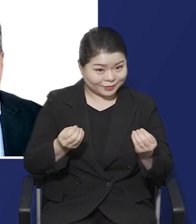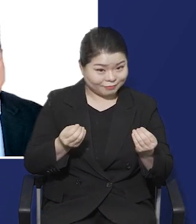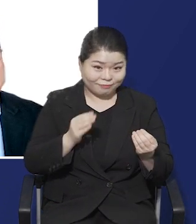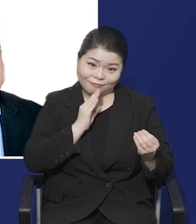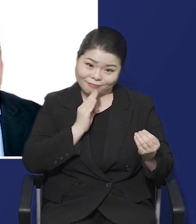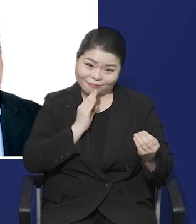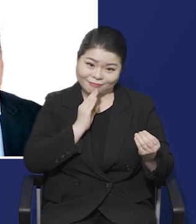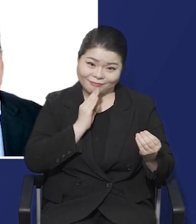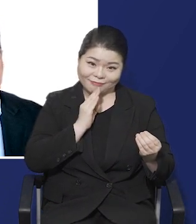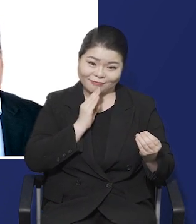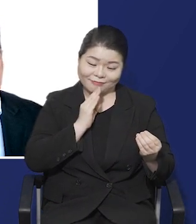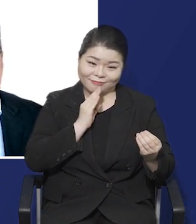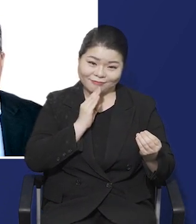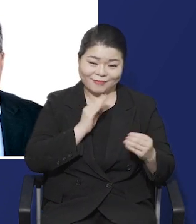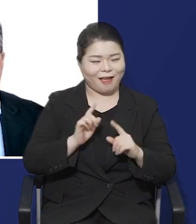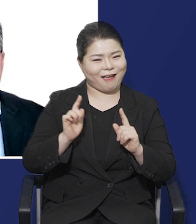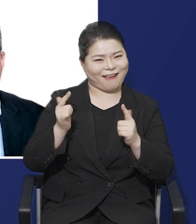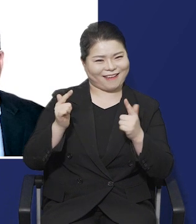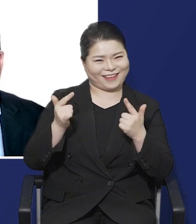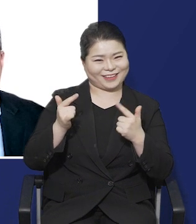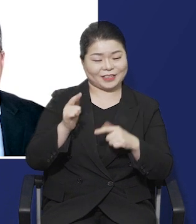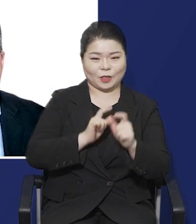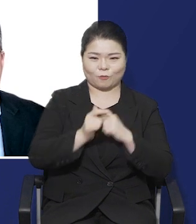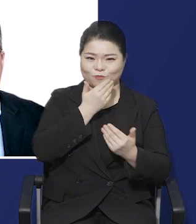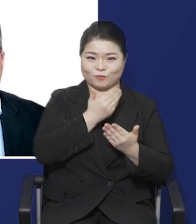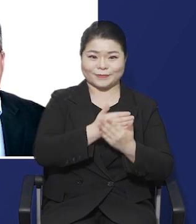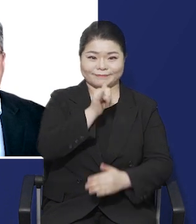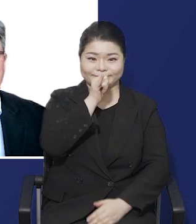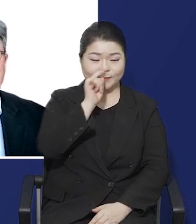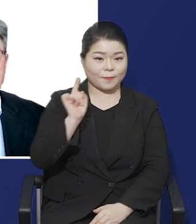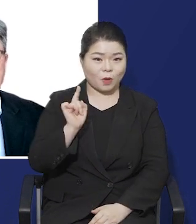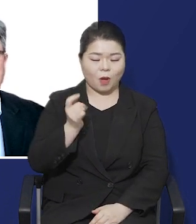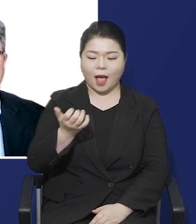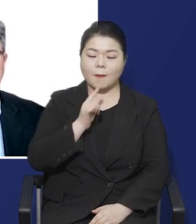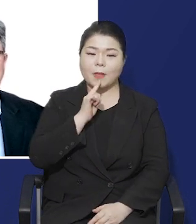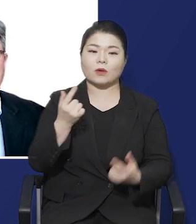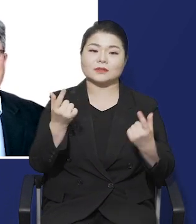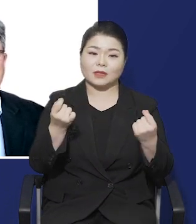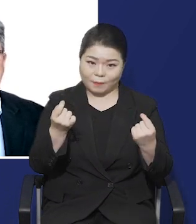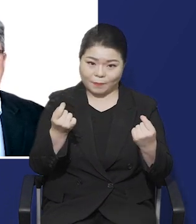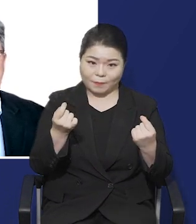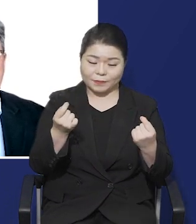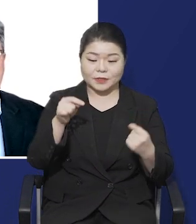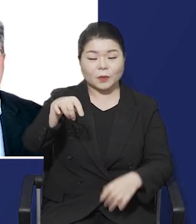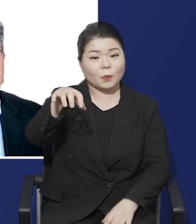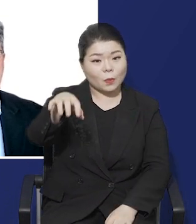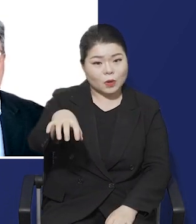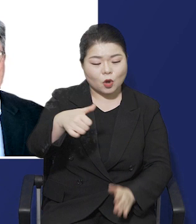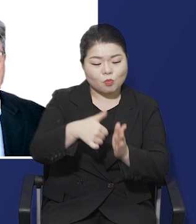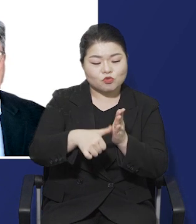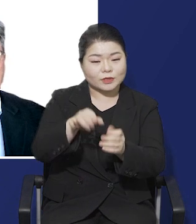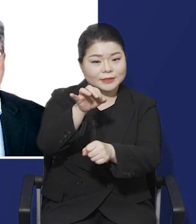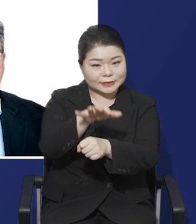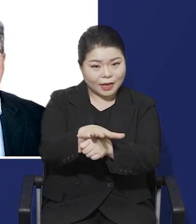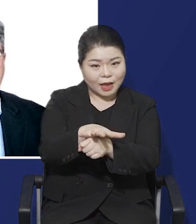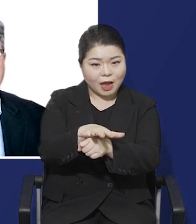끝났다고 생각하십니까? 그렇지 않습니다. 더 중요한 게 있습니다. 앞서 말씀드린 바와 같이 현지에서 제품을